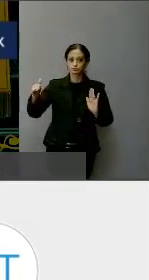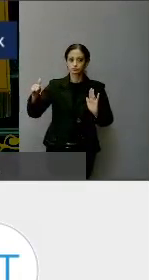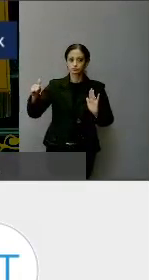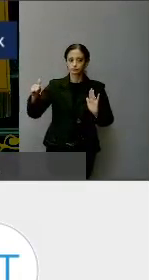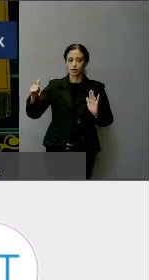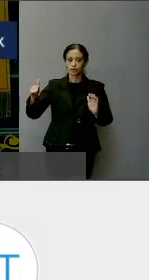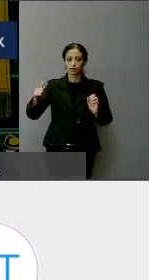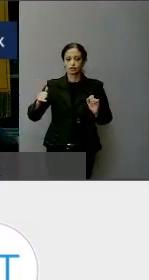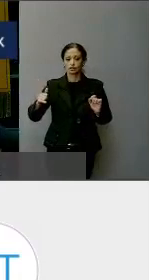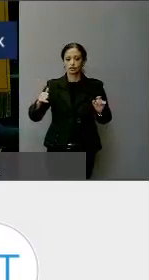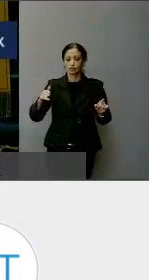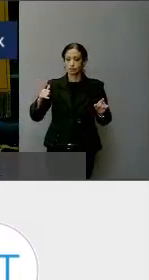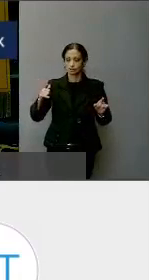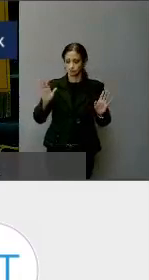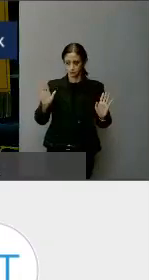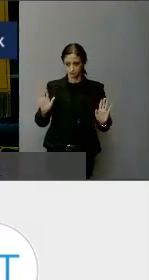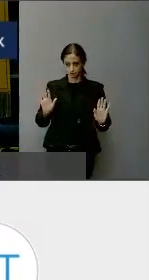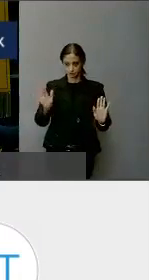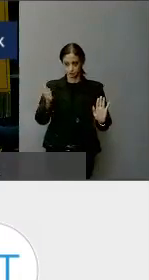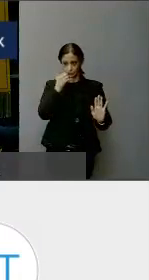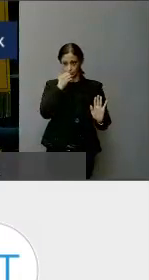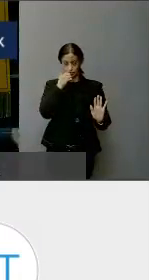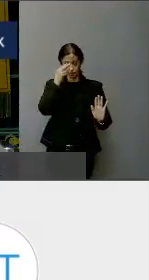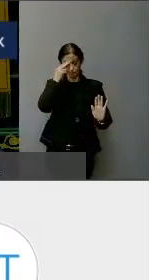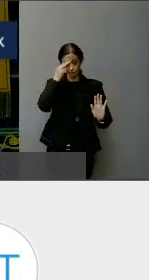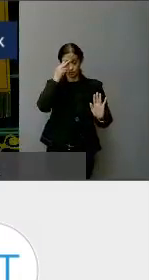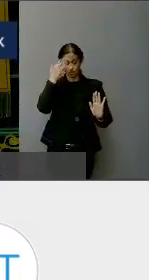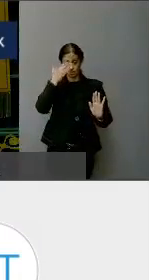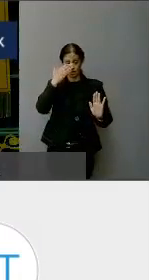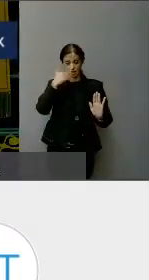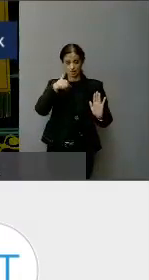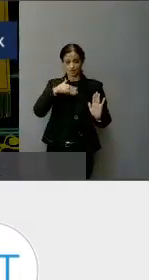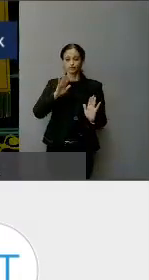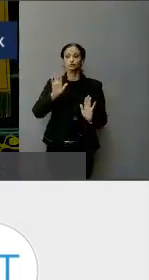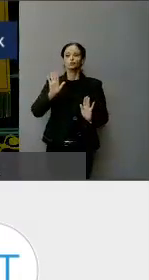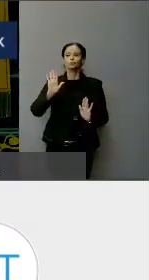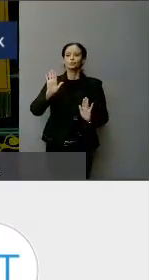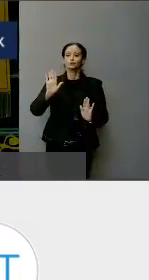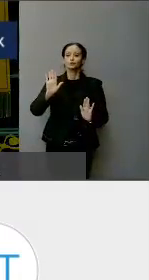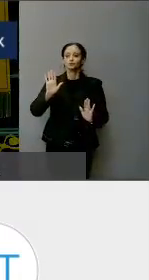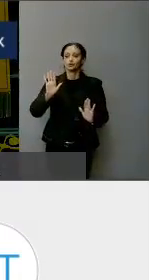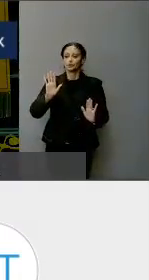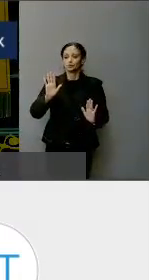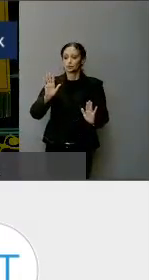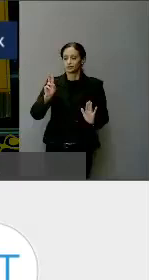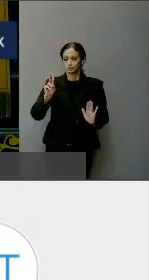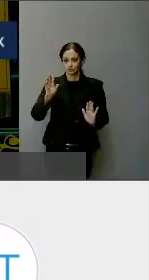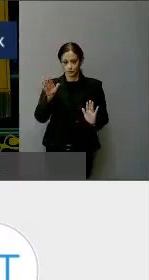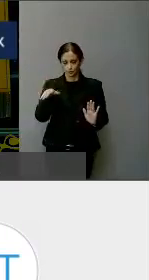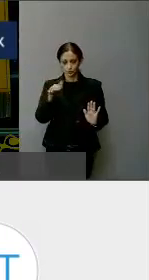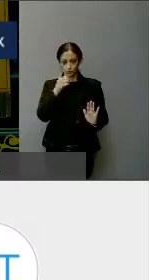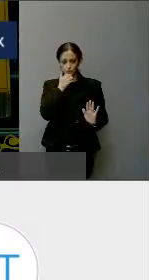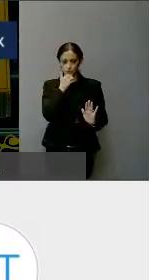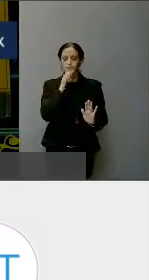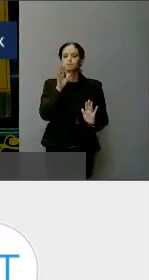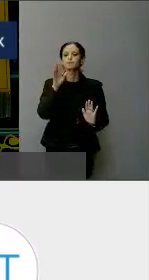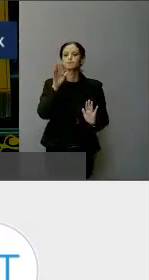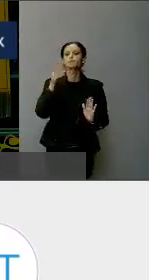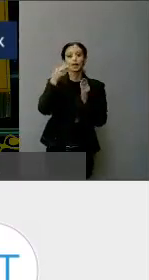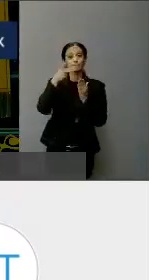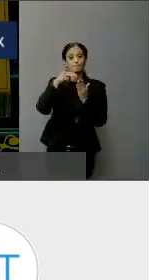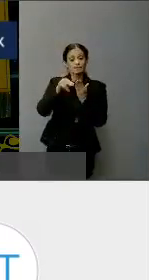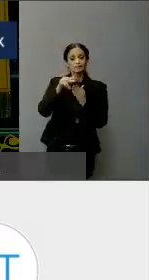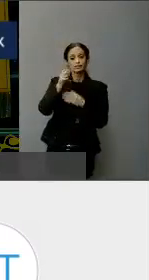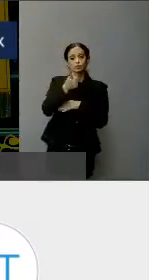giorno usate scusasse mandato a memoria mi sono fidato la mia memoria scusate l'emendamento il numero